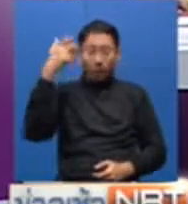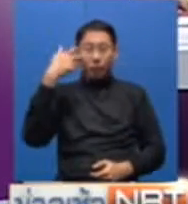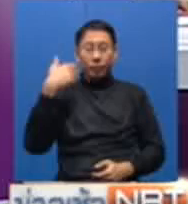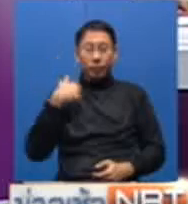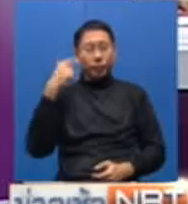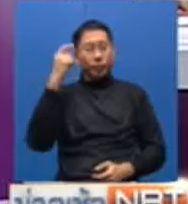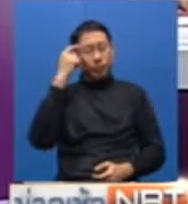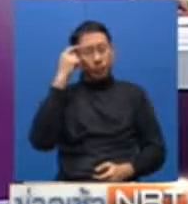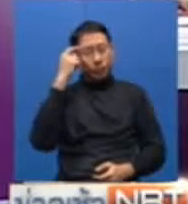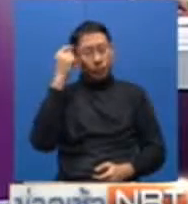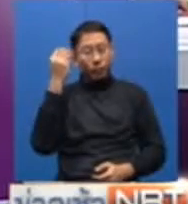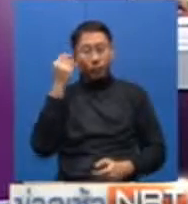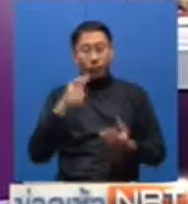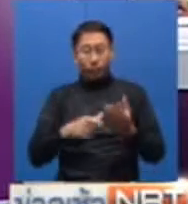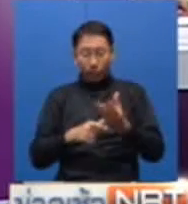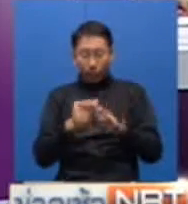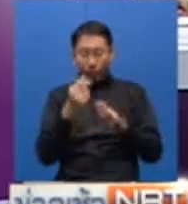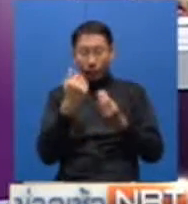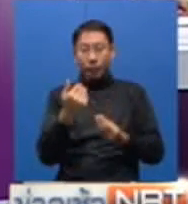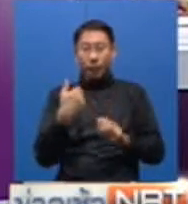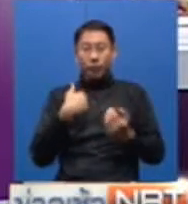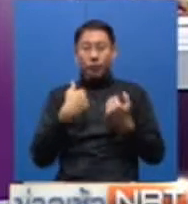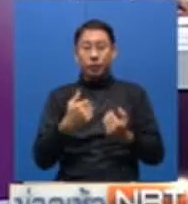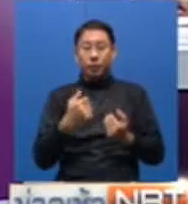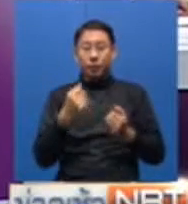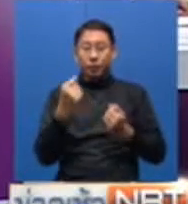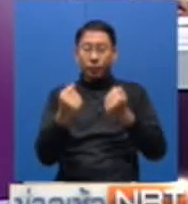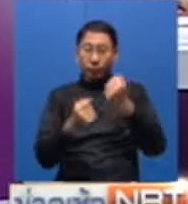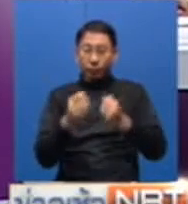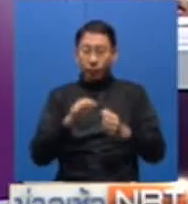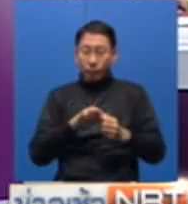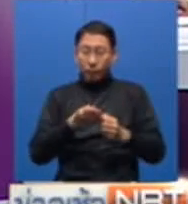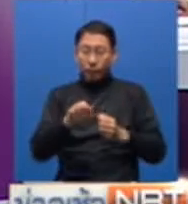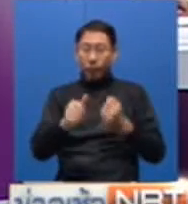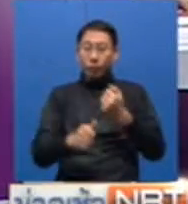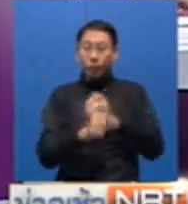ติเชื่อว่าในช่วงสัปดาห์นี้หลายคนก็จะเดินทางด้วยความปลอดภัยเช่นเดียวกันมาดู